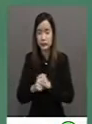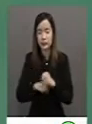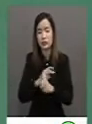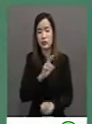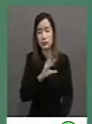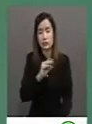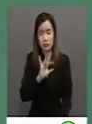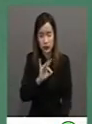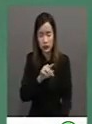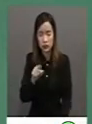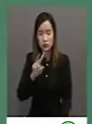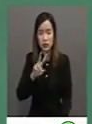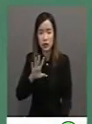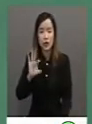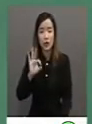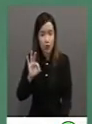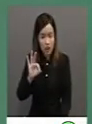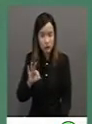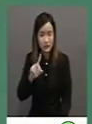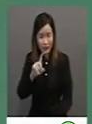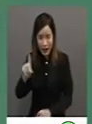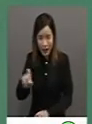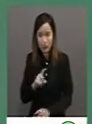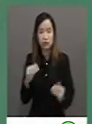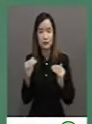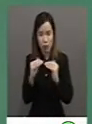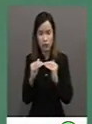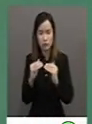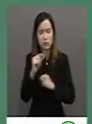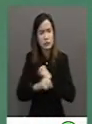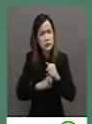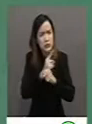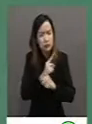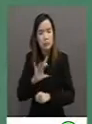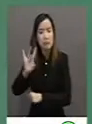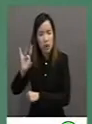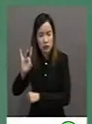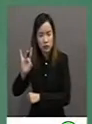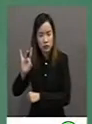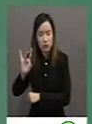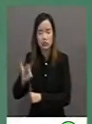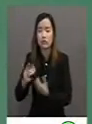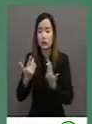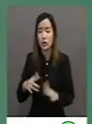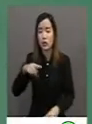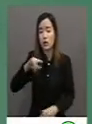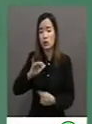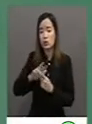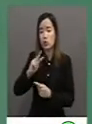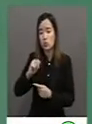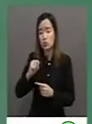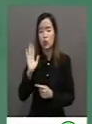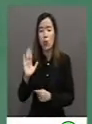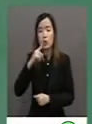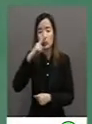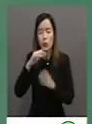และก็2559อัตราการตายเท่ากันเลยค่ะอยู่ที่ปีละ8ตัวนะคะส่วนสถานการณ์พยูนโดยภาพรวมของไทยนะ